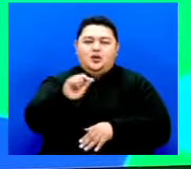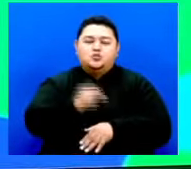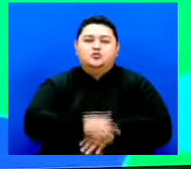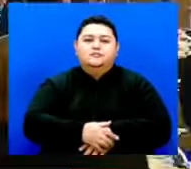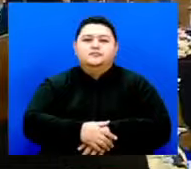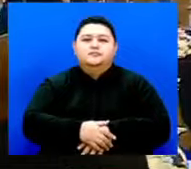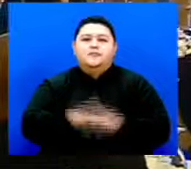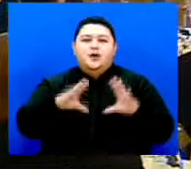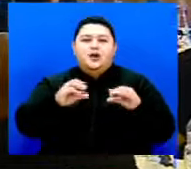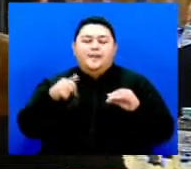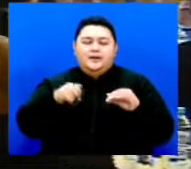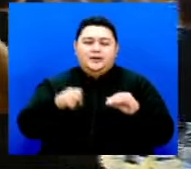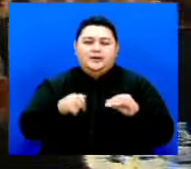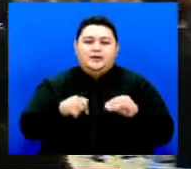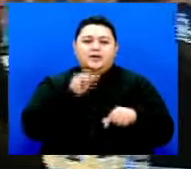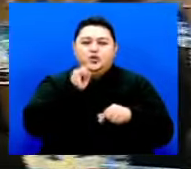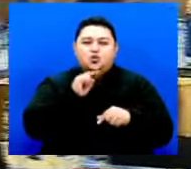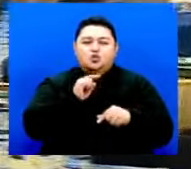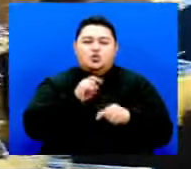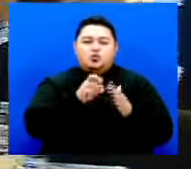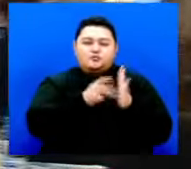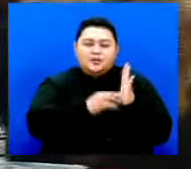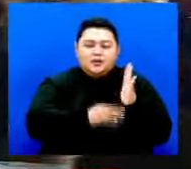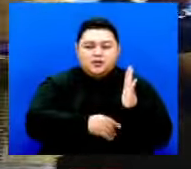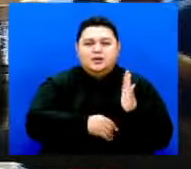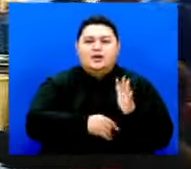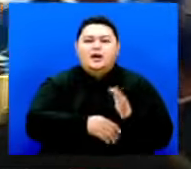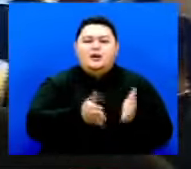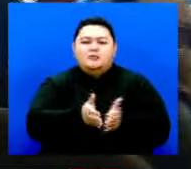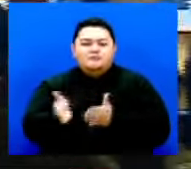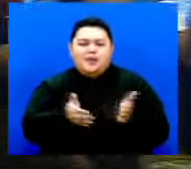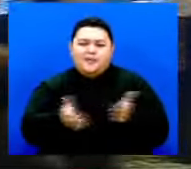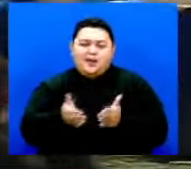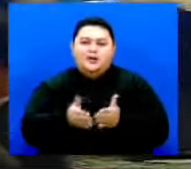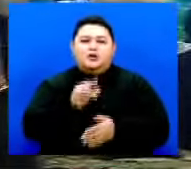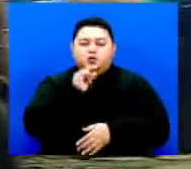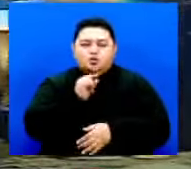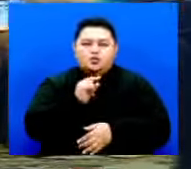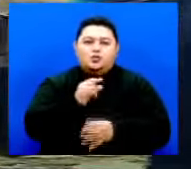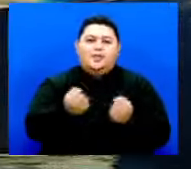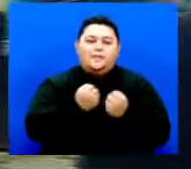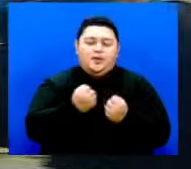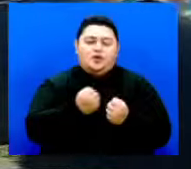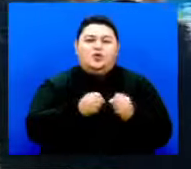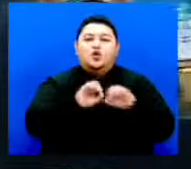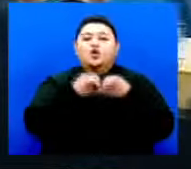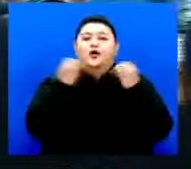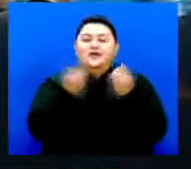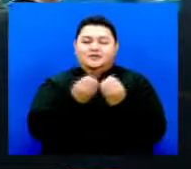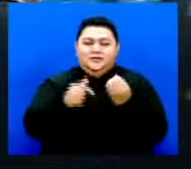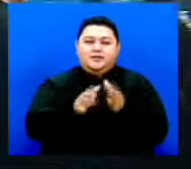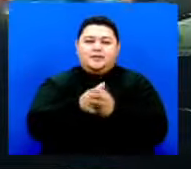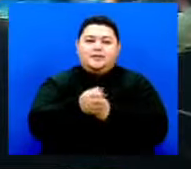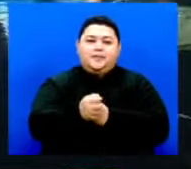akan menjadi panggung untuk merumuskan langkah-langkah strategis untuk memperkuat Abu Japi sebagai pemimpin